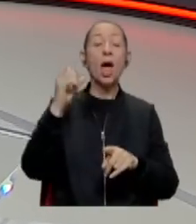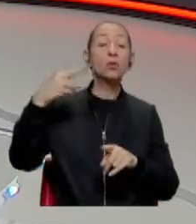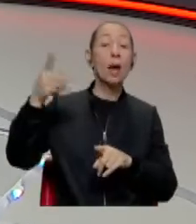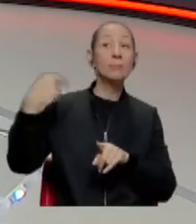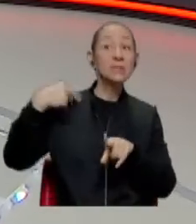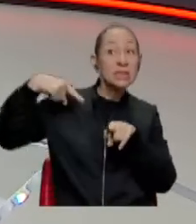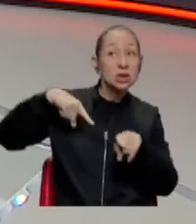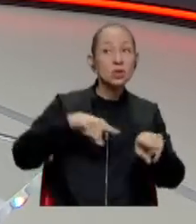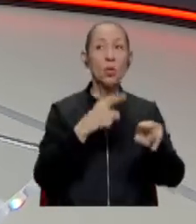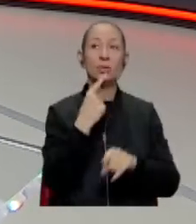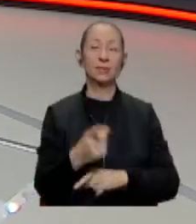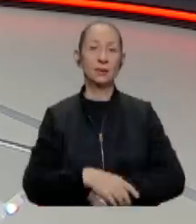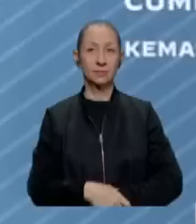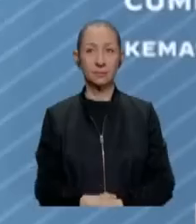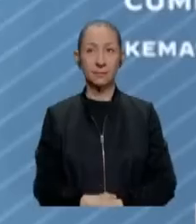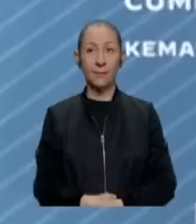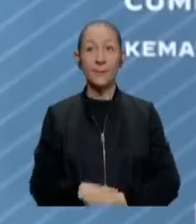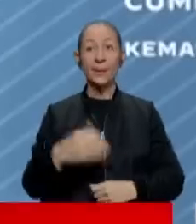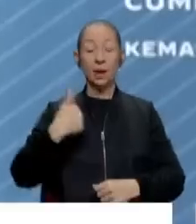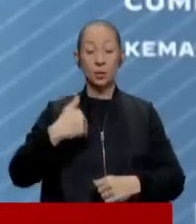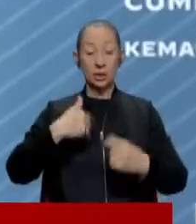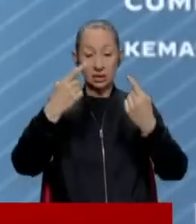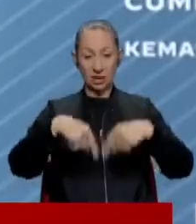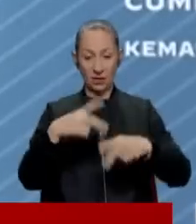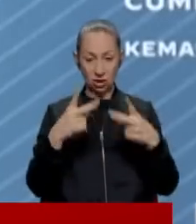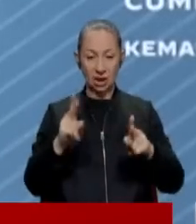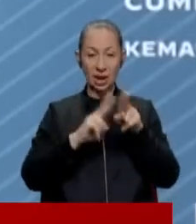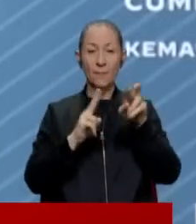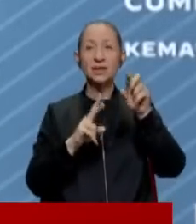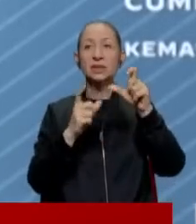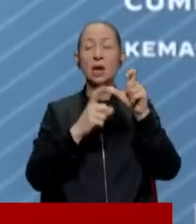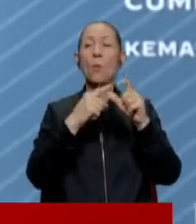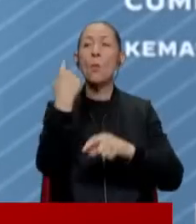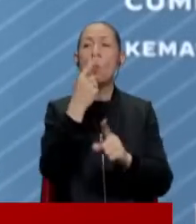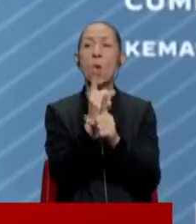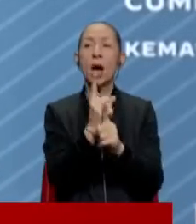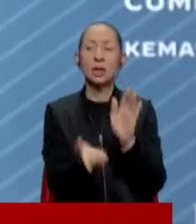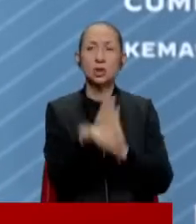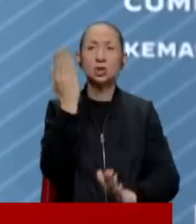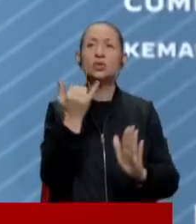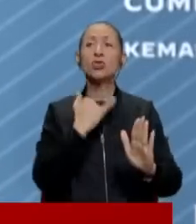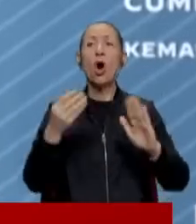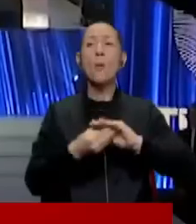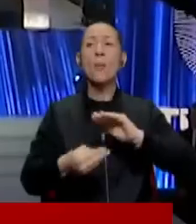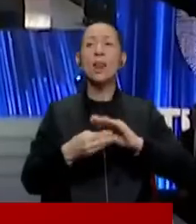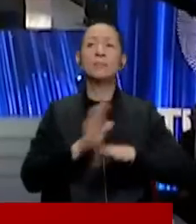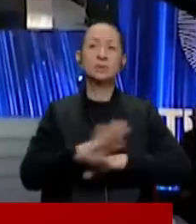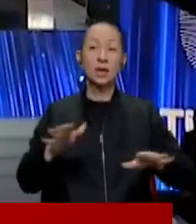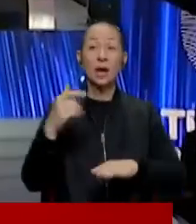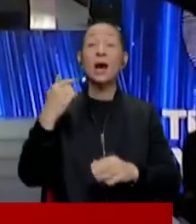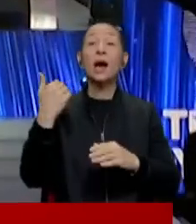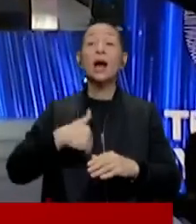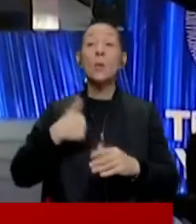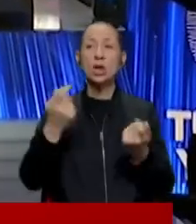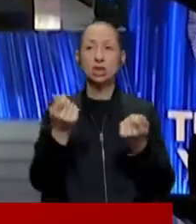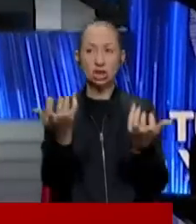izliyor dedi kamuda sınav açıldı KPSS mülakat kalkacak torpili bitireceğim torpili kamuya